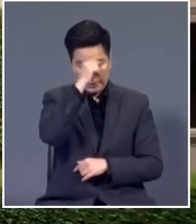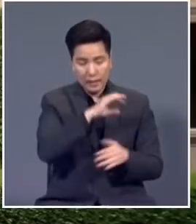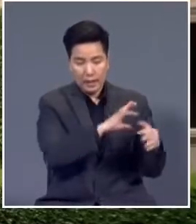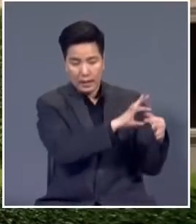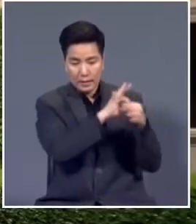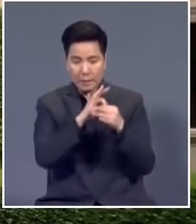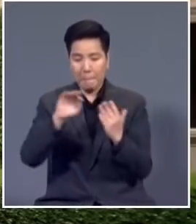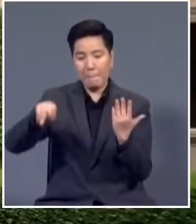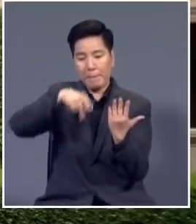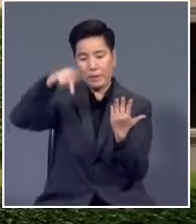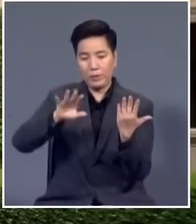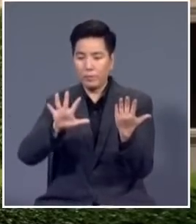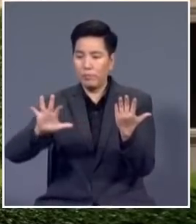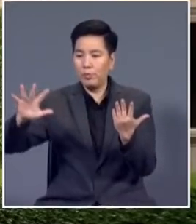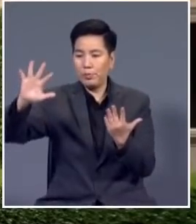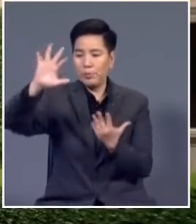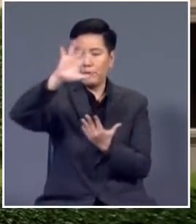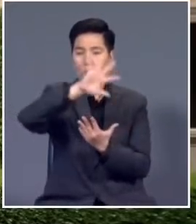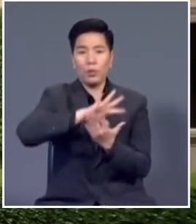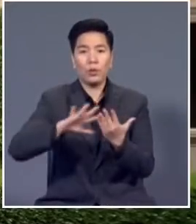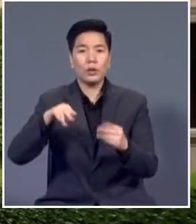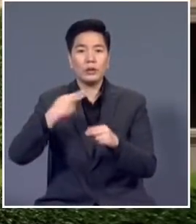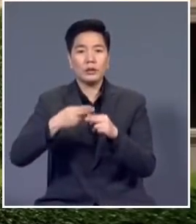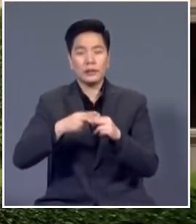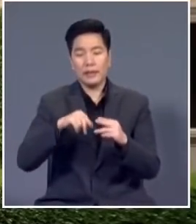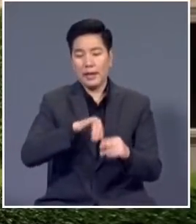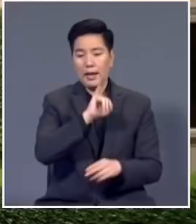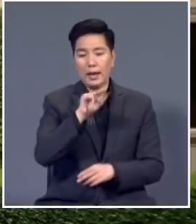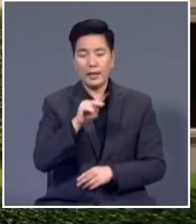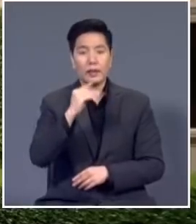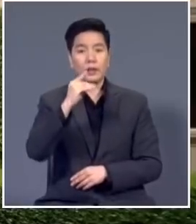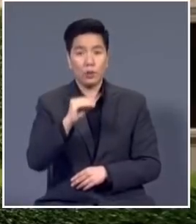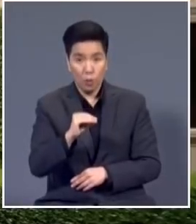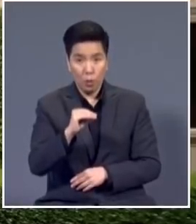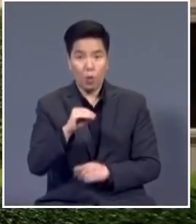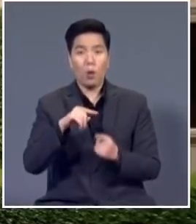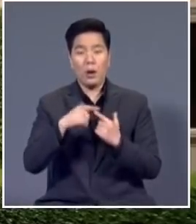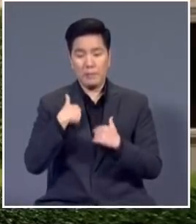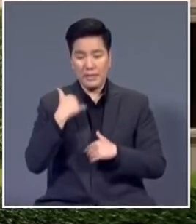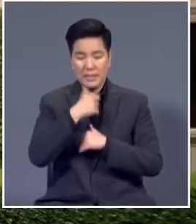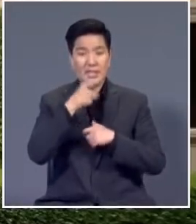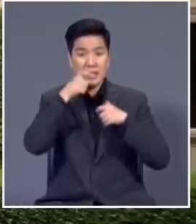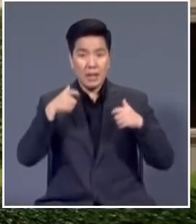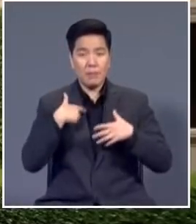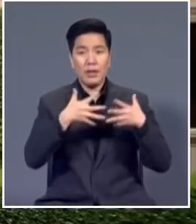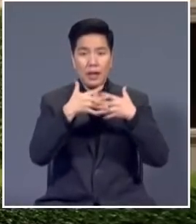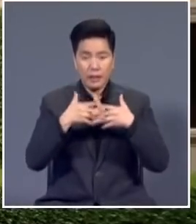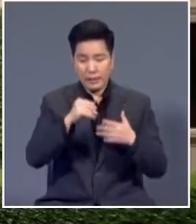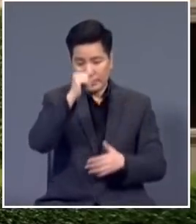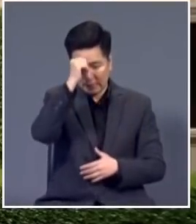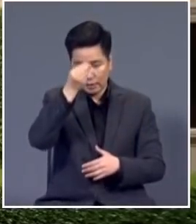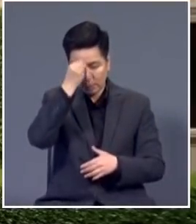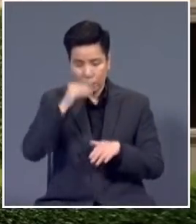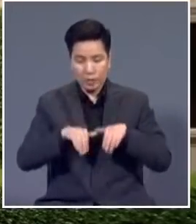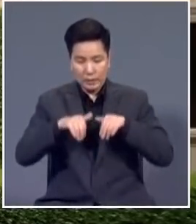ซิฟิกจนประกอบเป็นกลุ่มประเทศที่เราเรียกกันว่าอินโดแปซิฟิกก็คือประเทศยักษ์ใหญ่4ประเทศได้แก่สหรัฐอินเดียญี่ปุ่นและ